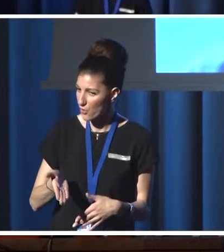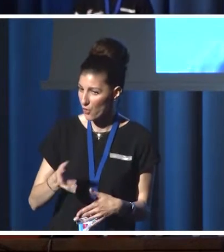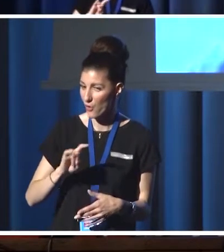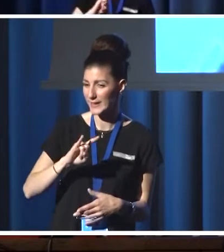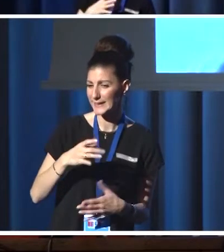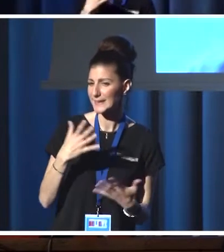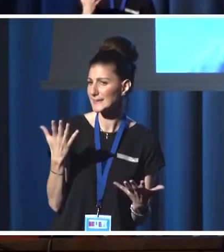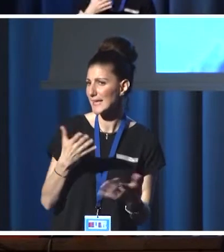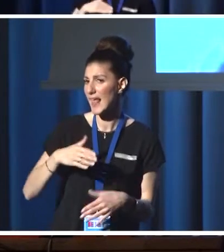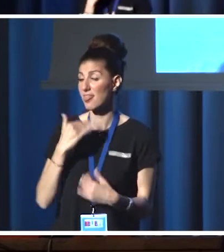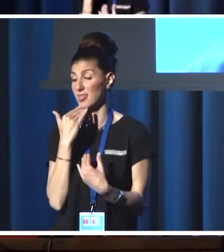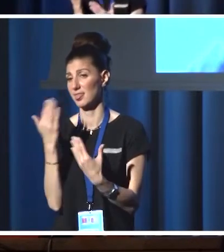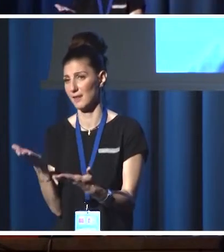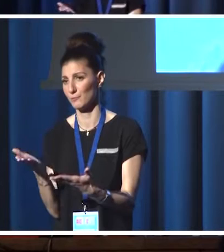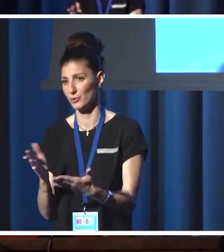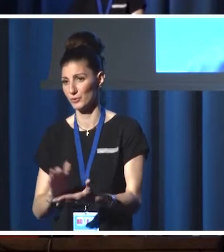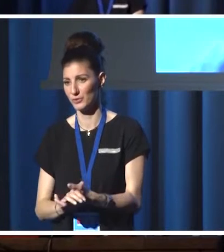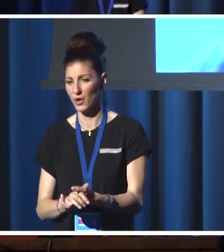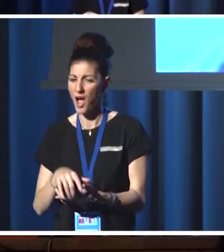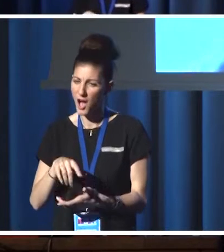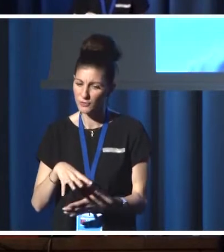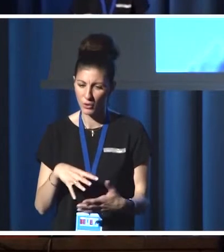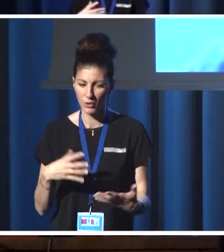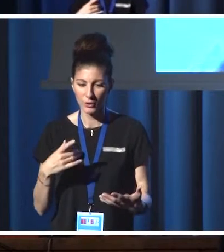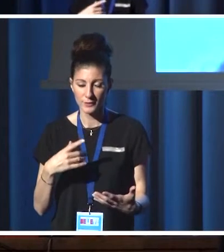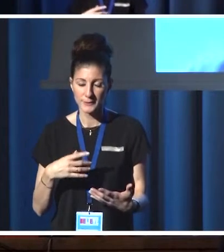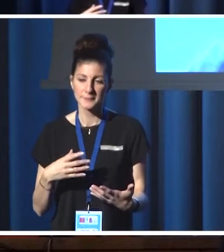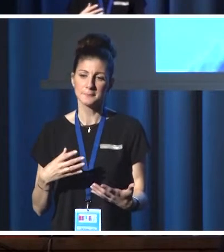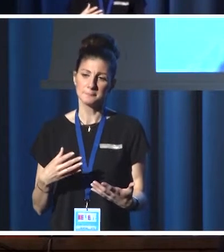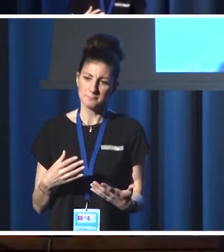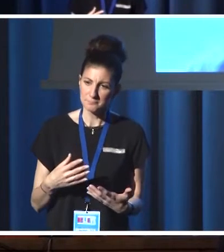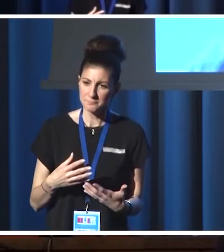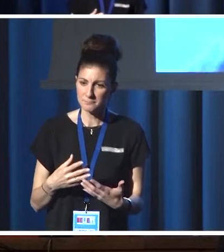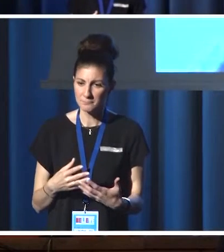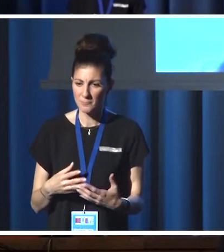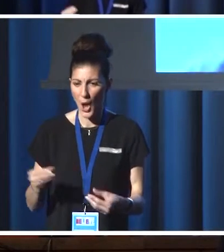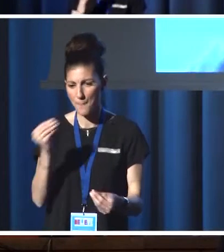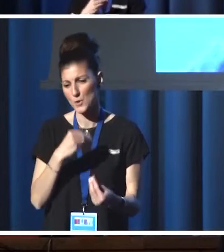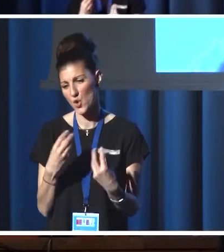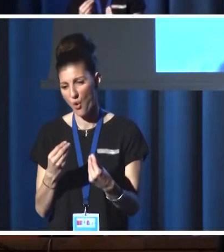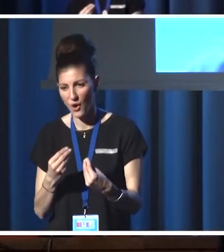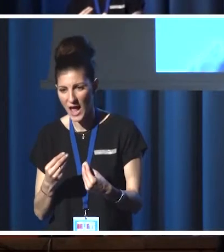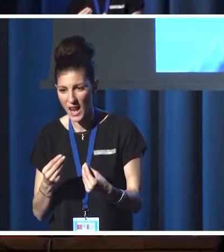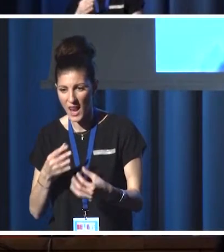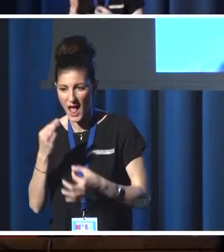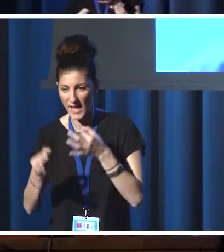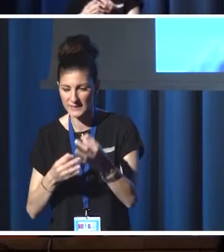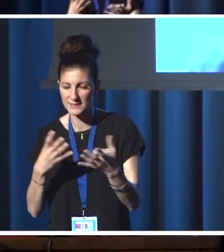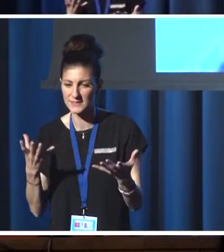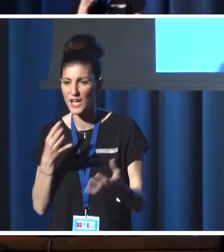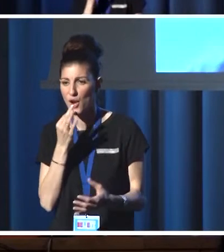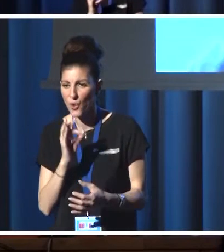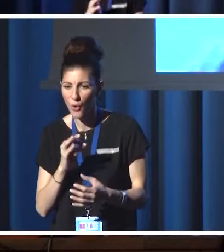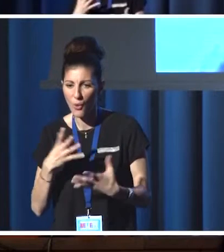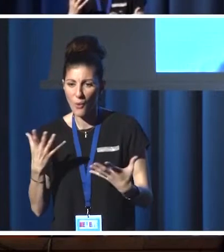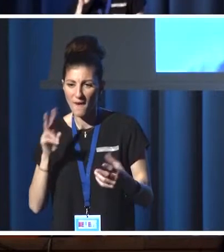χειροπιαστά γιατί έχουμε να κάνουμε με δράση και αποτέλεσμα και στην ουσία έχουμε να κάνουμε όταν